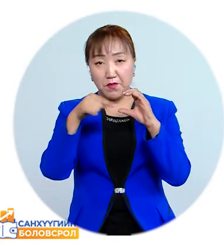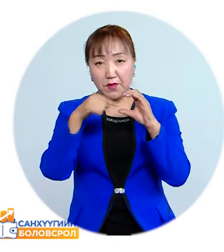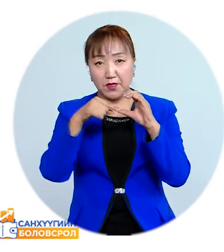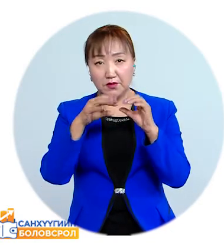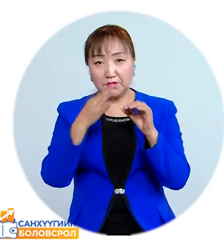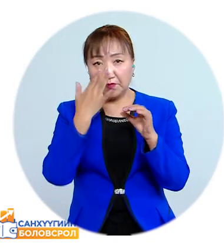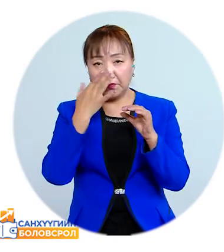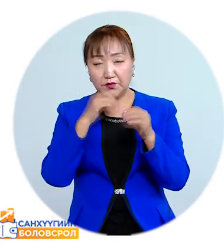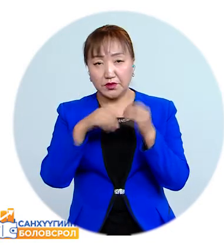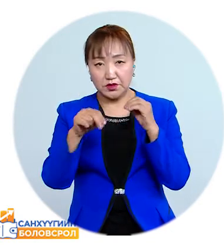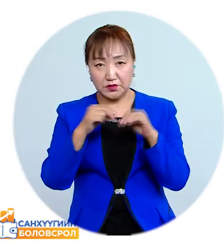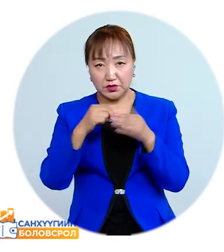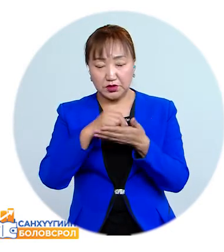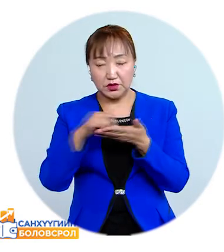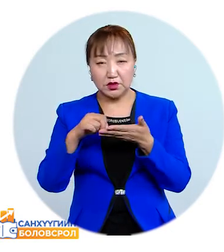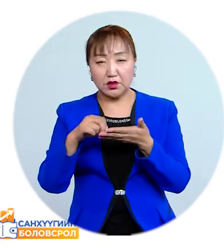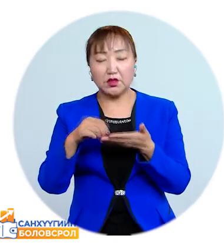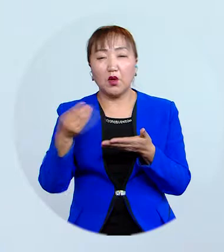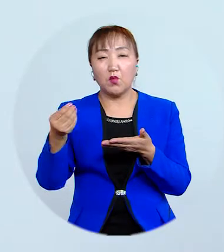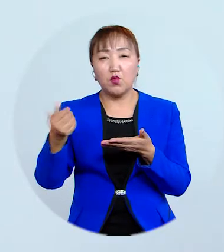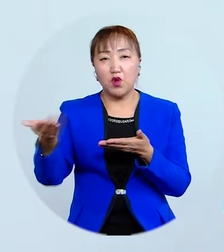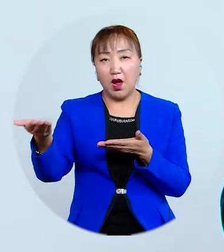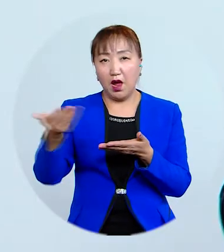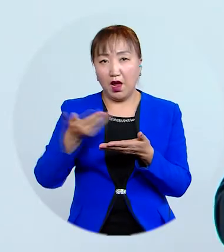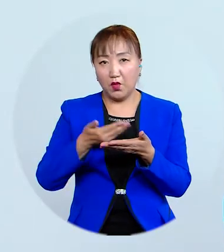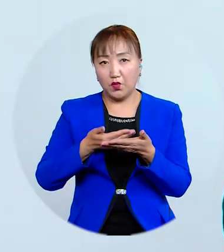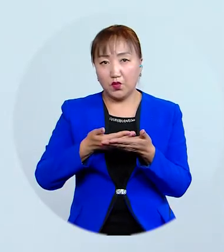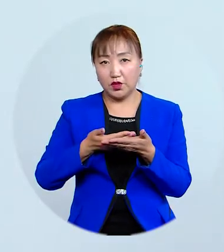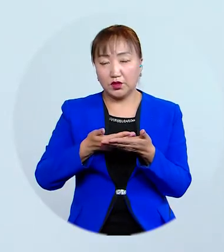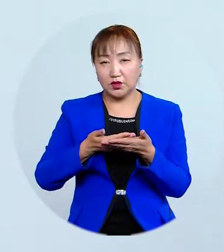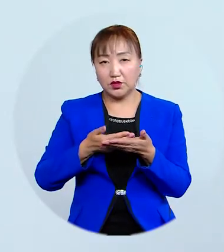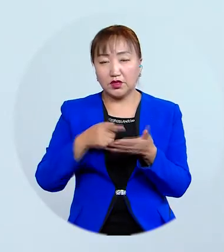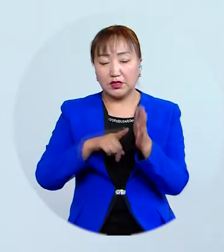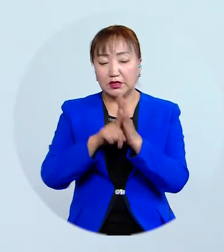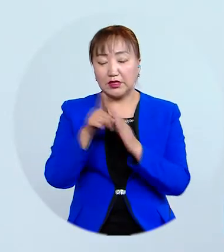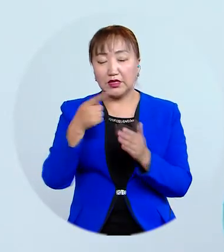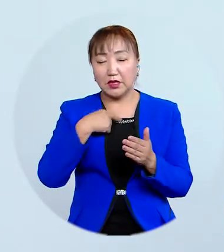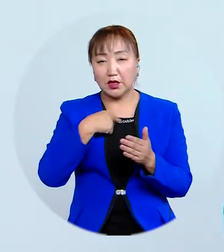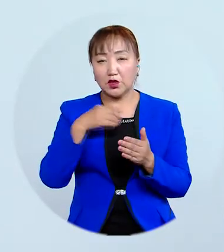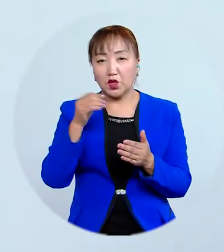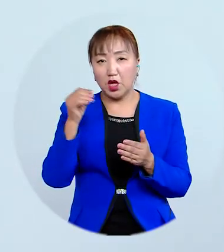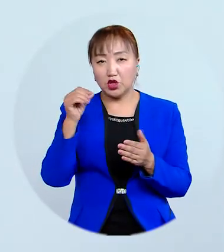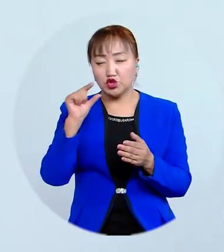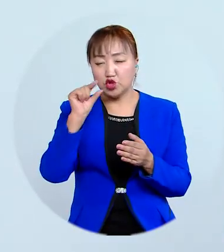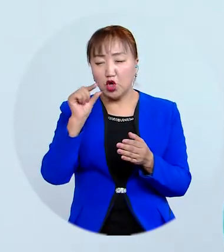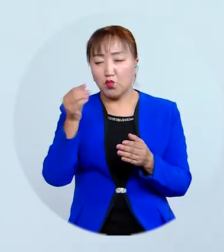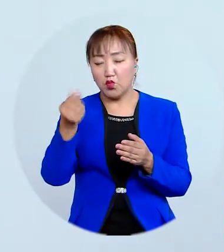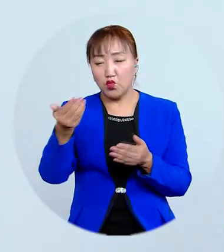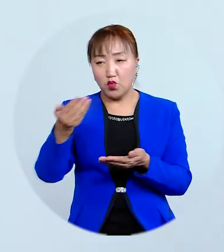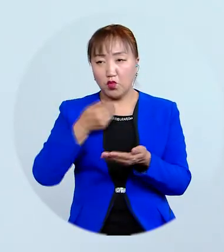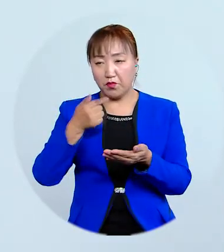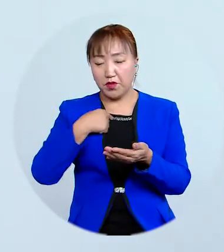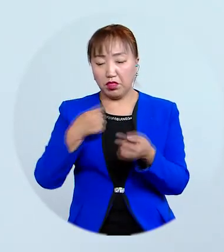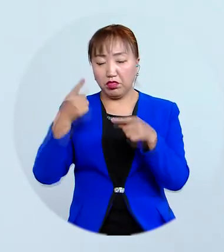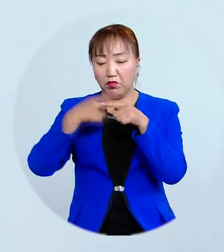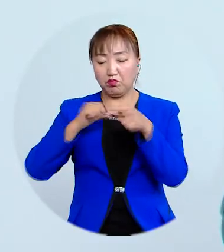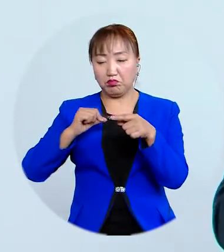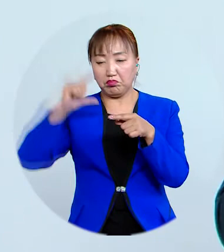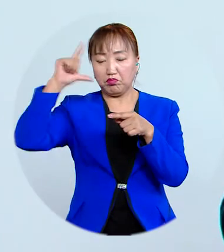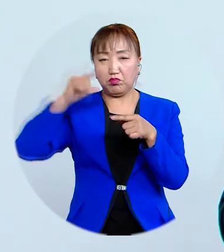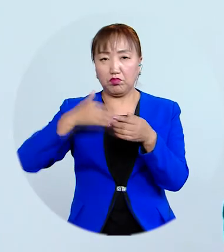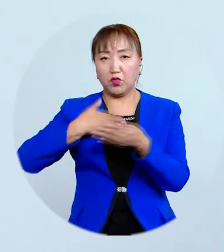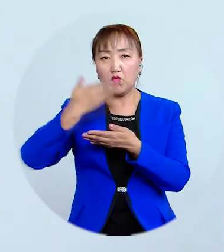танд энэ хэмжээний мөнгөө би одоо хилээсээ гаргахын тулд эхлээд та надад нэг одоо тодорхой хэмжээний хувь шимтгэлийг ингээ явуулаач.